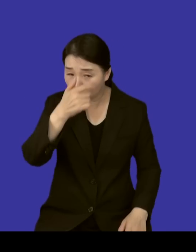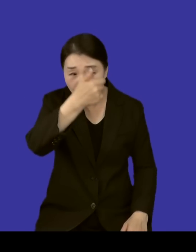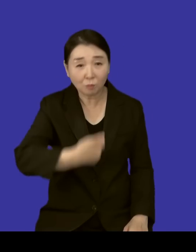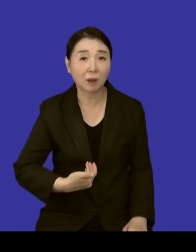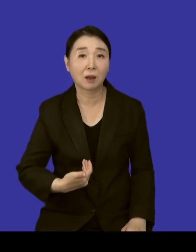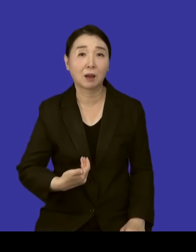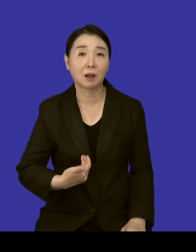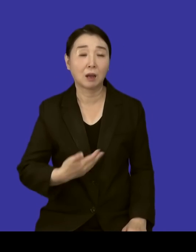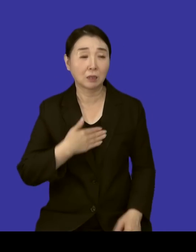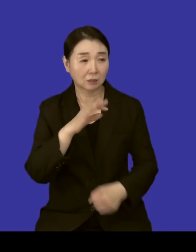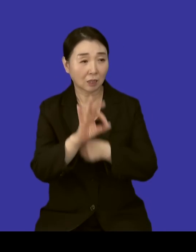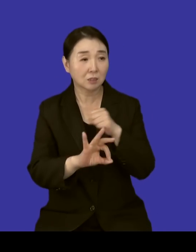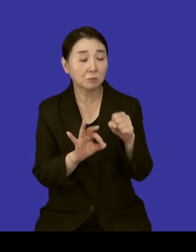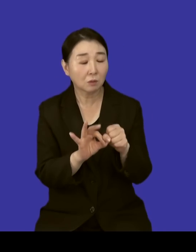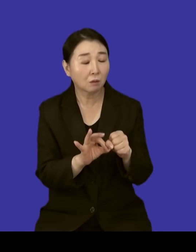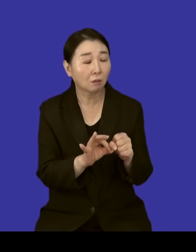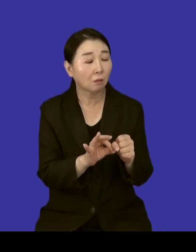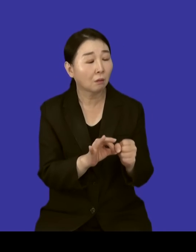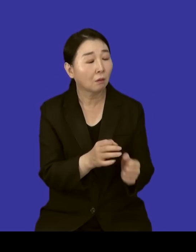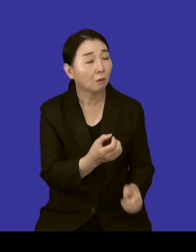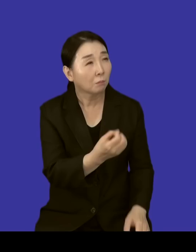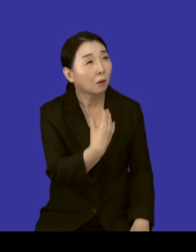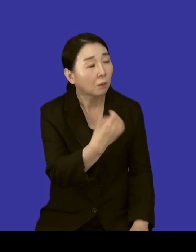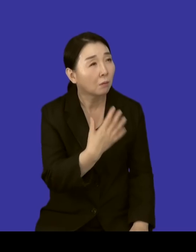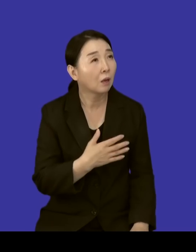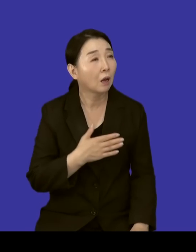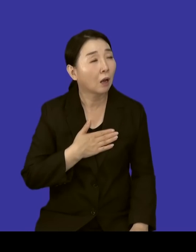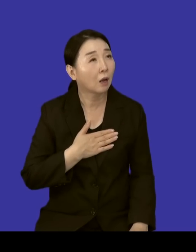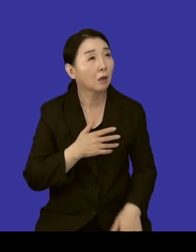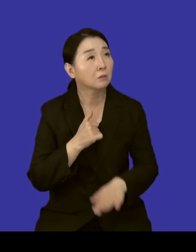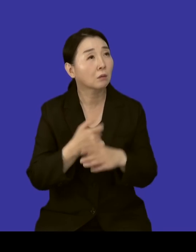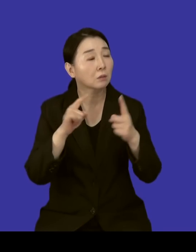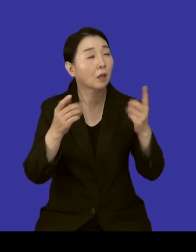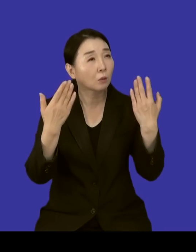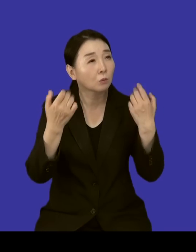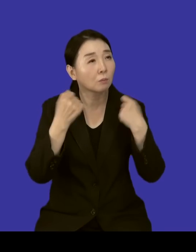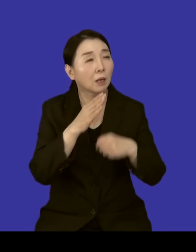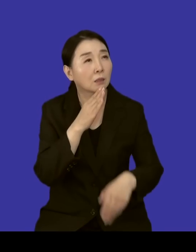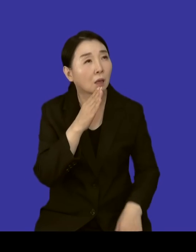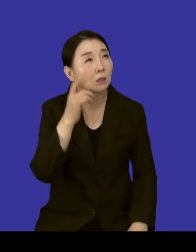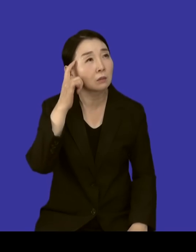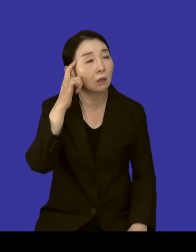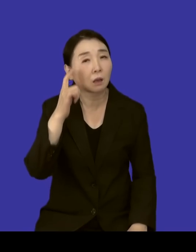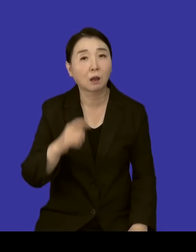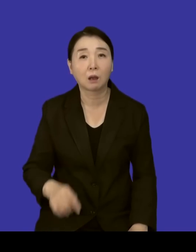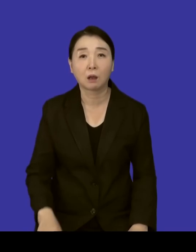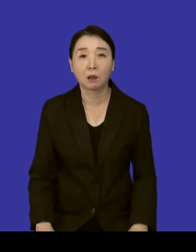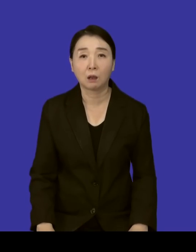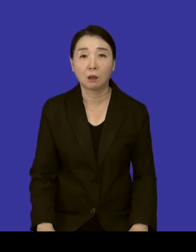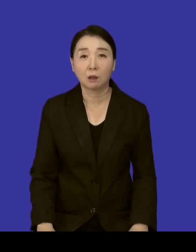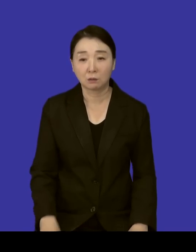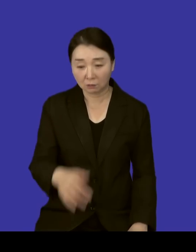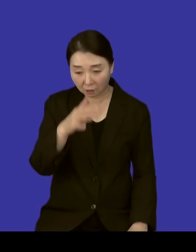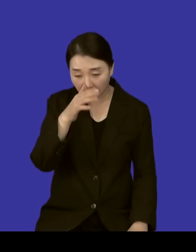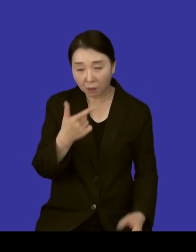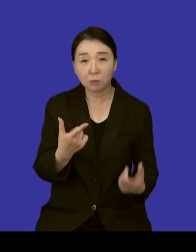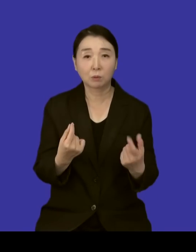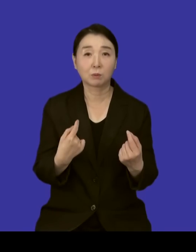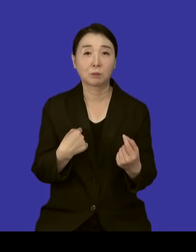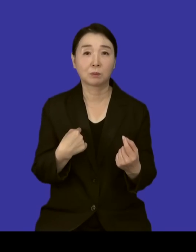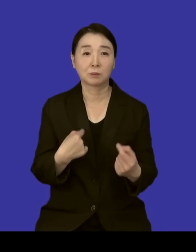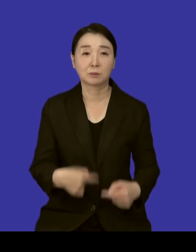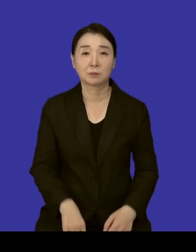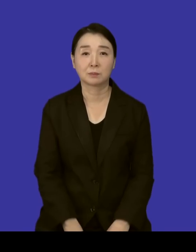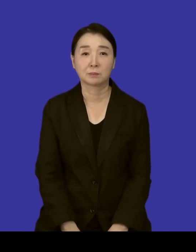보니까요. 네. 나도 나중에 내가 대학교 나온 거 맞나. 맞아. 그렇게 돼요. 그러니까요. 그렇게 되죠. 그 자꾸 바보 하니까. 바보 되겠네. 예,